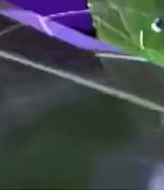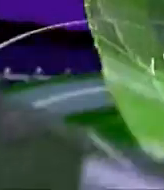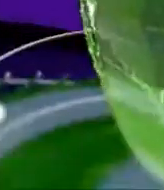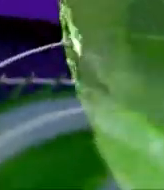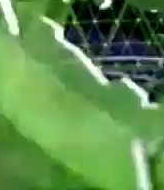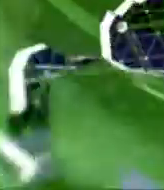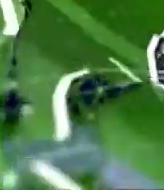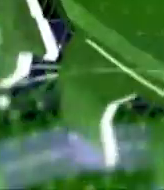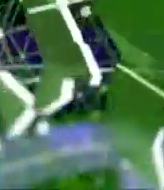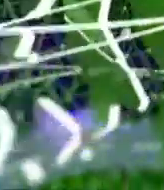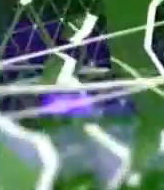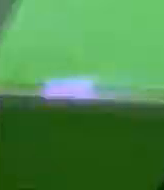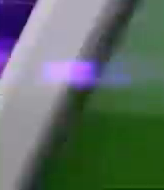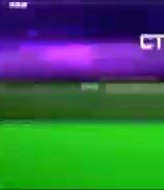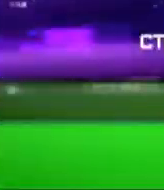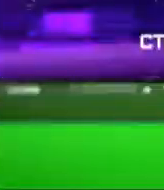Музика